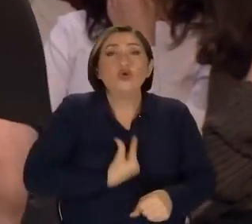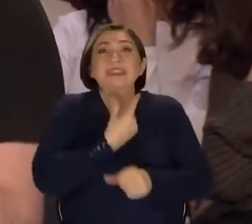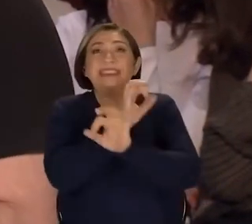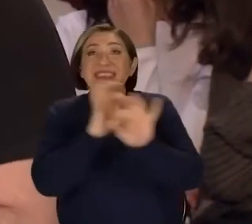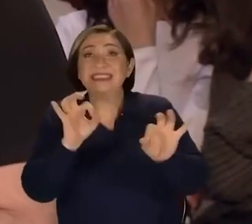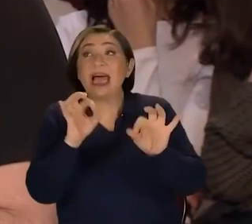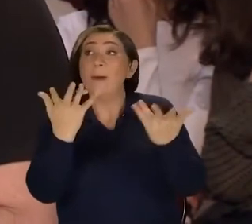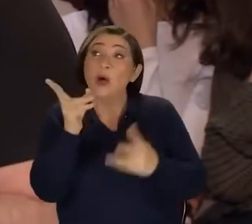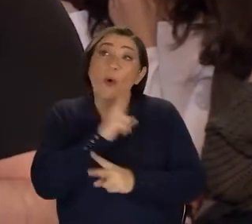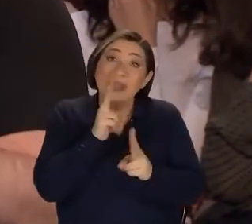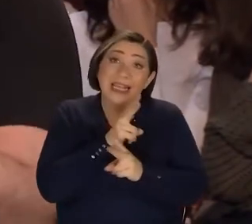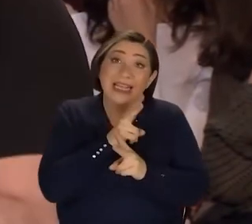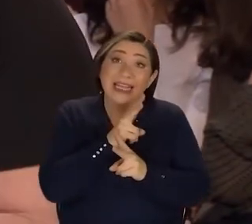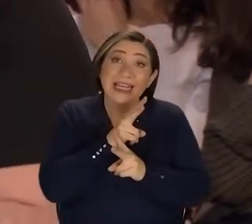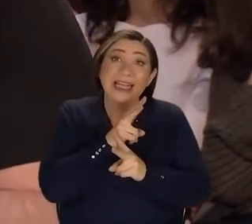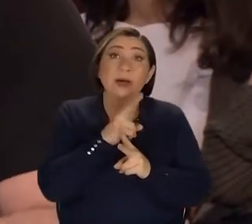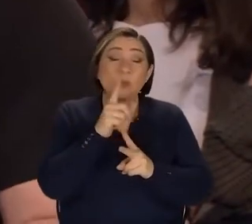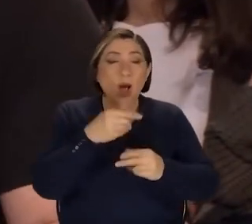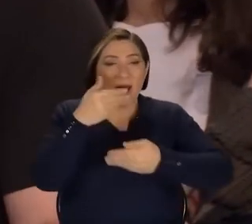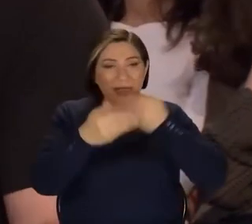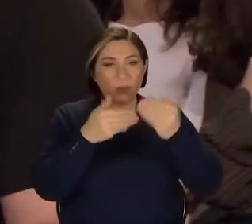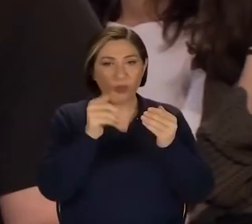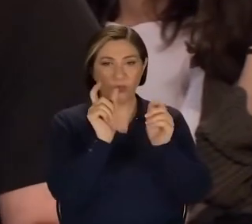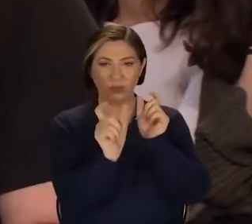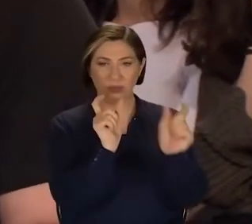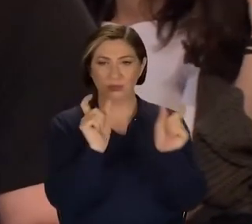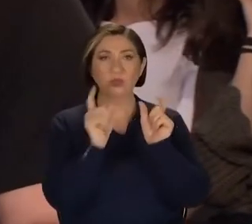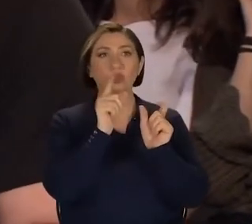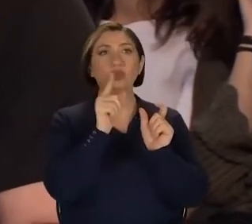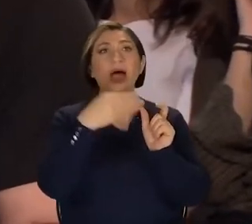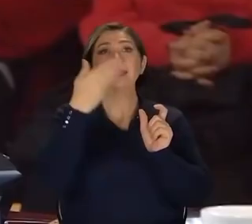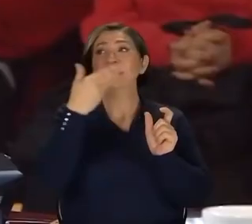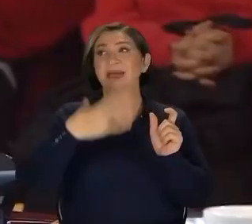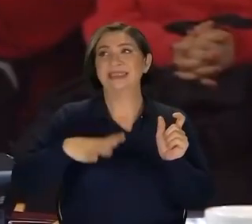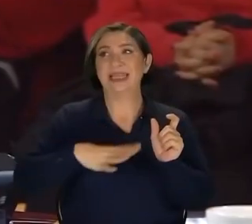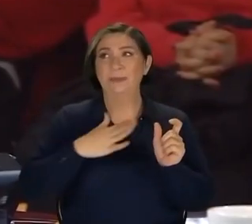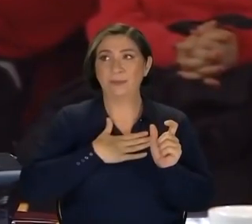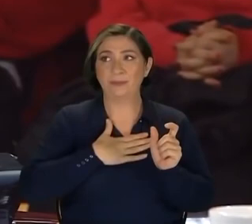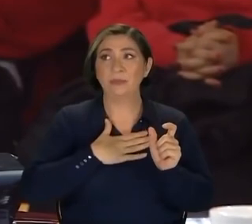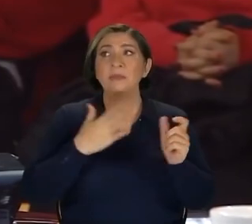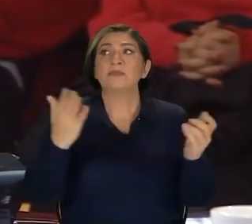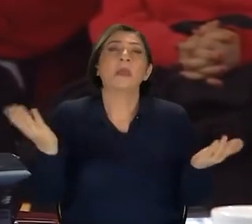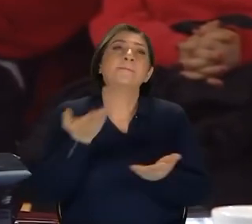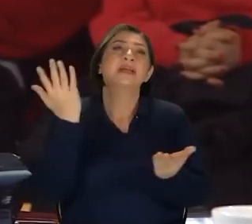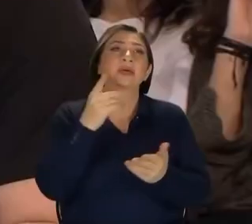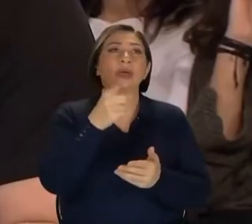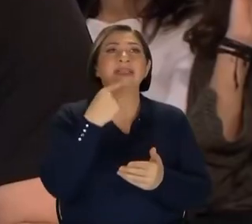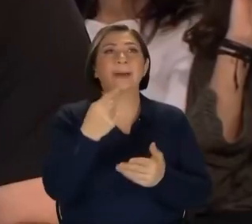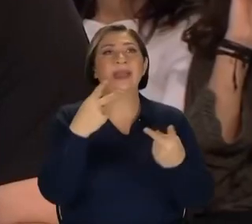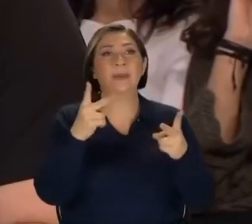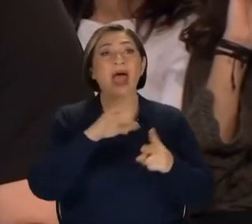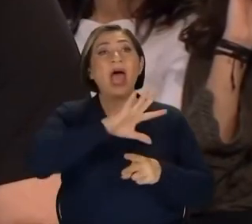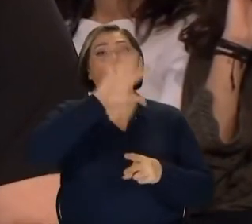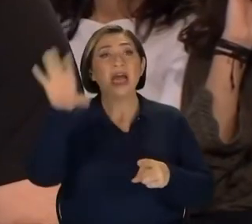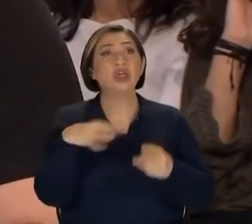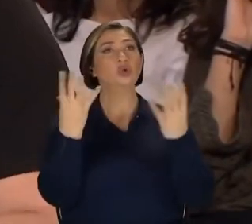ümitsiz ama komik. Yani bu tarifin, bu sıfat aslında bunu tanımlasın istedim. Mesela şöyle diyebilirim.